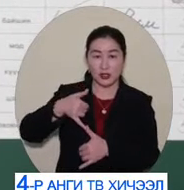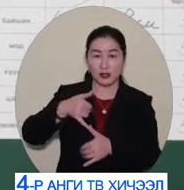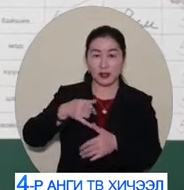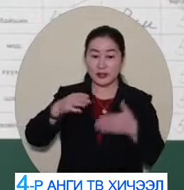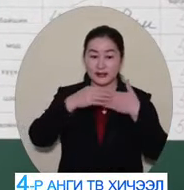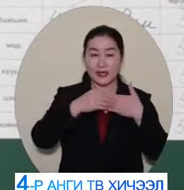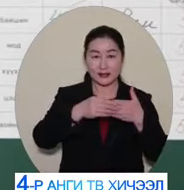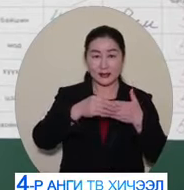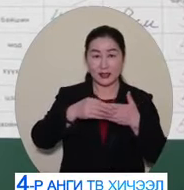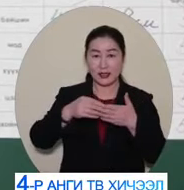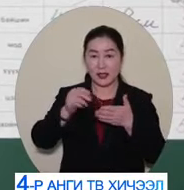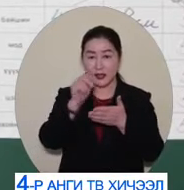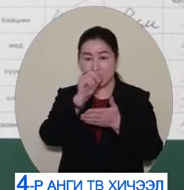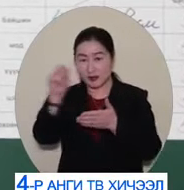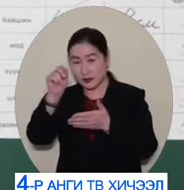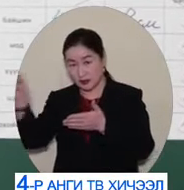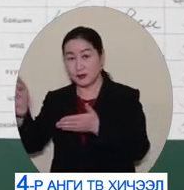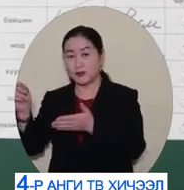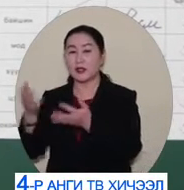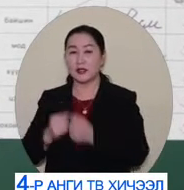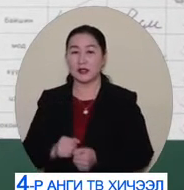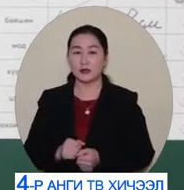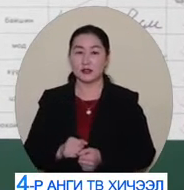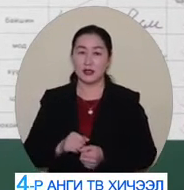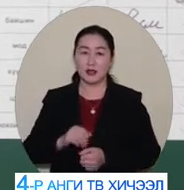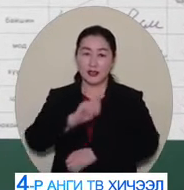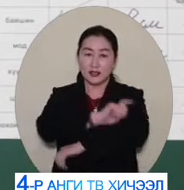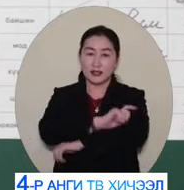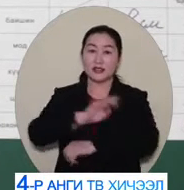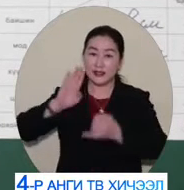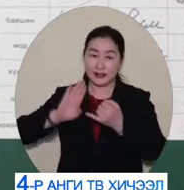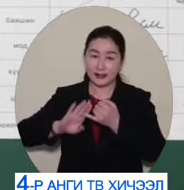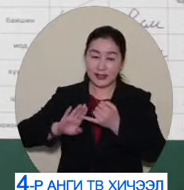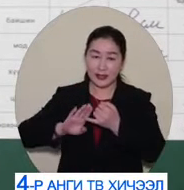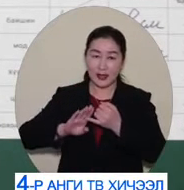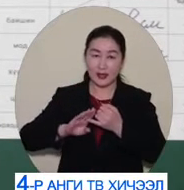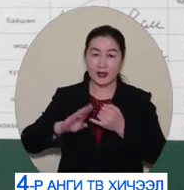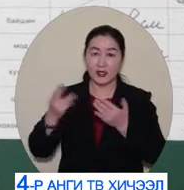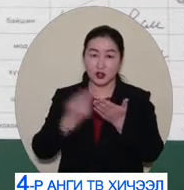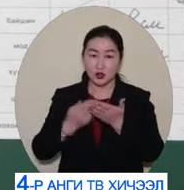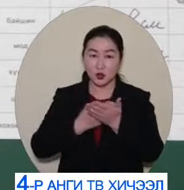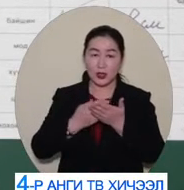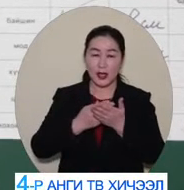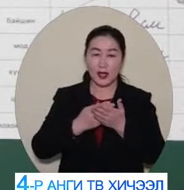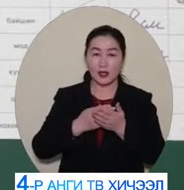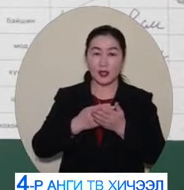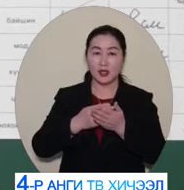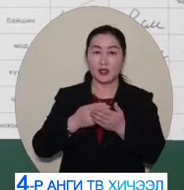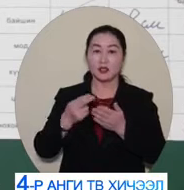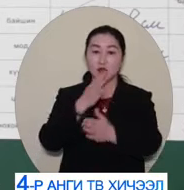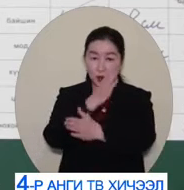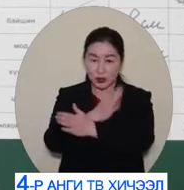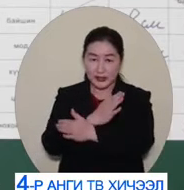хүүхдүүд ерөнхийдөө та бүхэн энэ одоо өндрийг ингээд тэмдэглэж авчихна. А дараа нь хичээл дууссаны